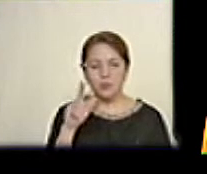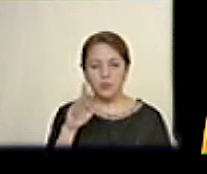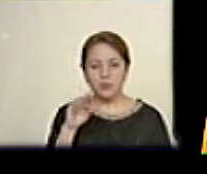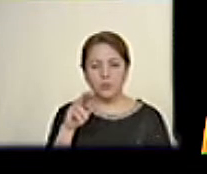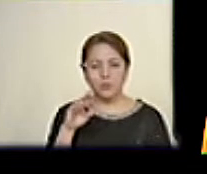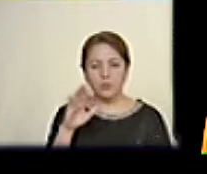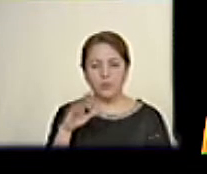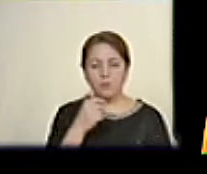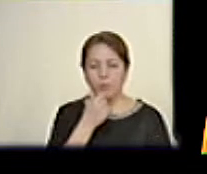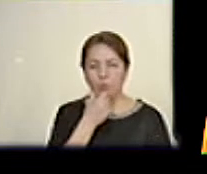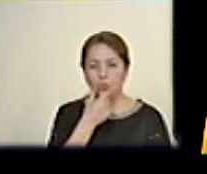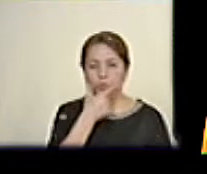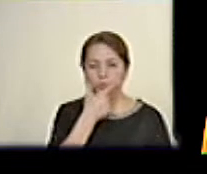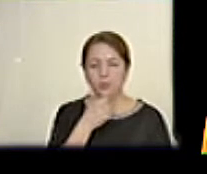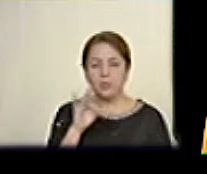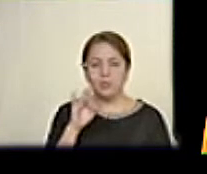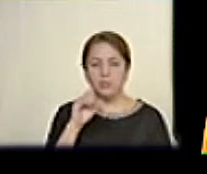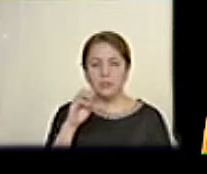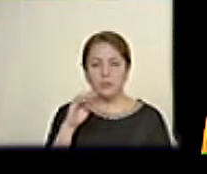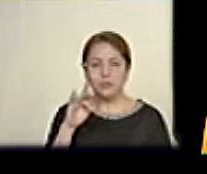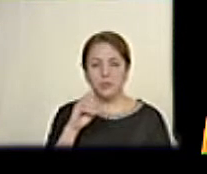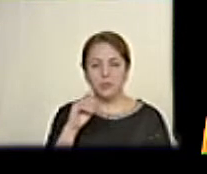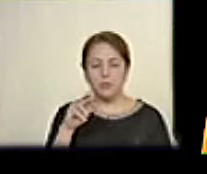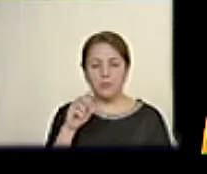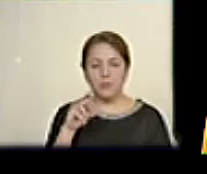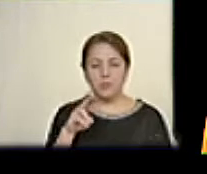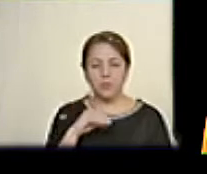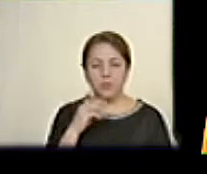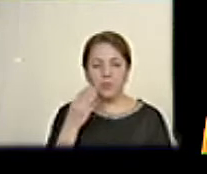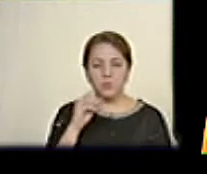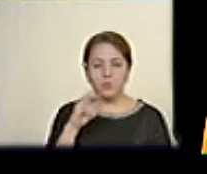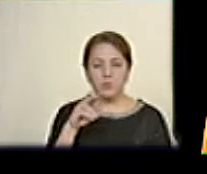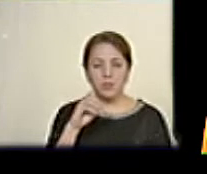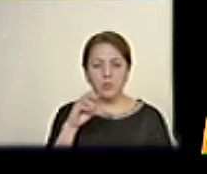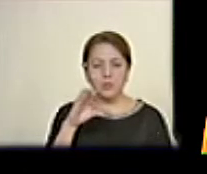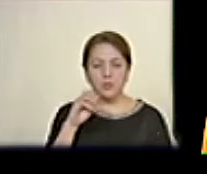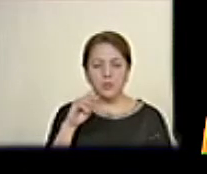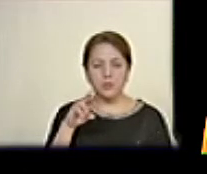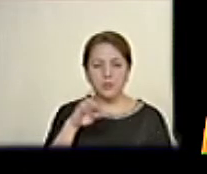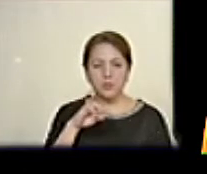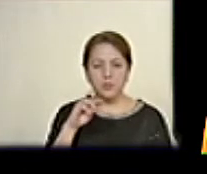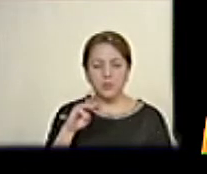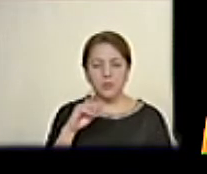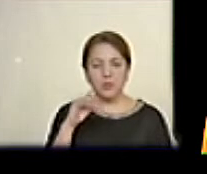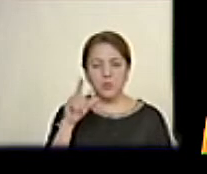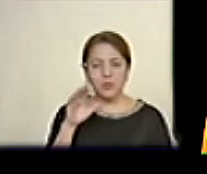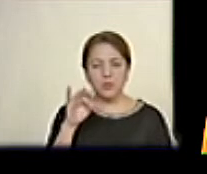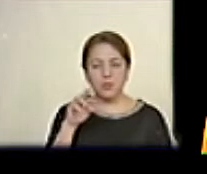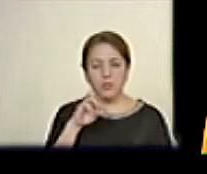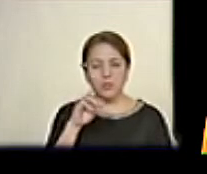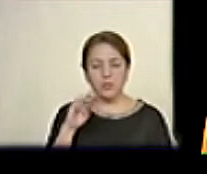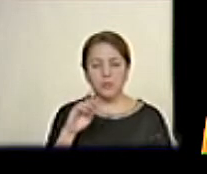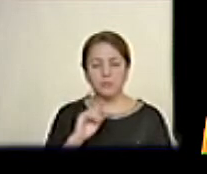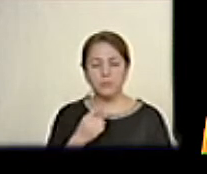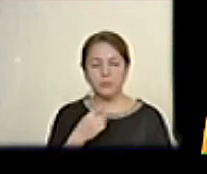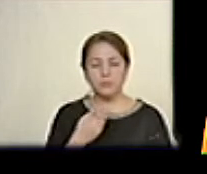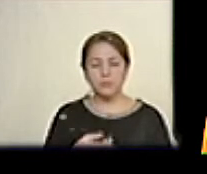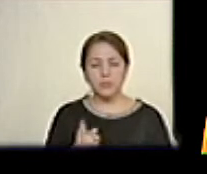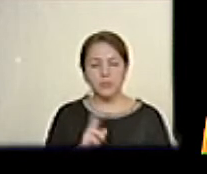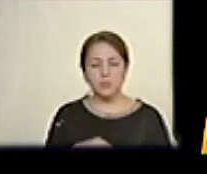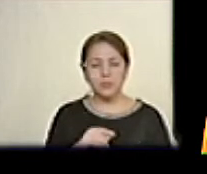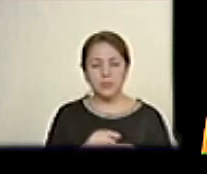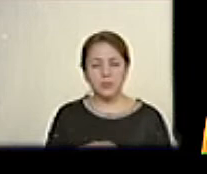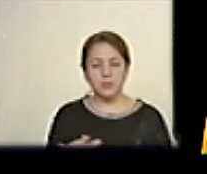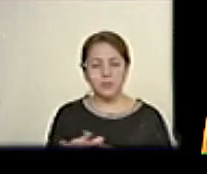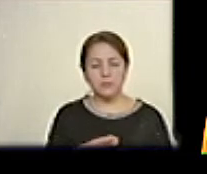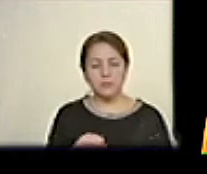улыбнулись, растрепали, шелестят, горят. Однако, почему происходят эти действия, снова